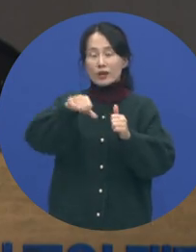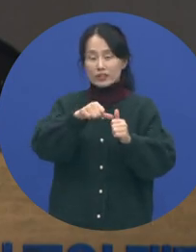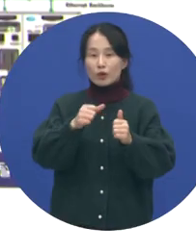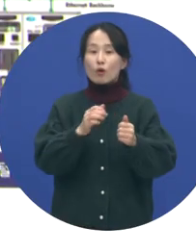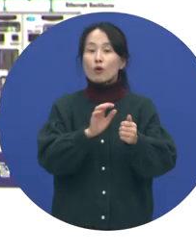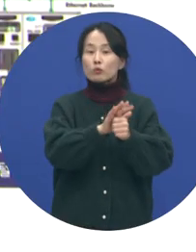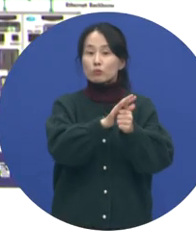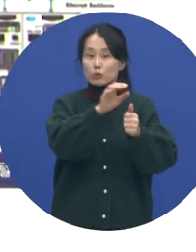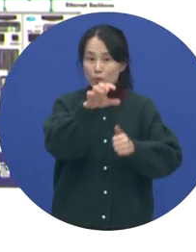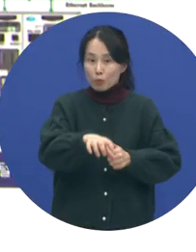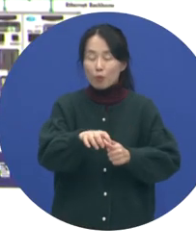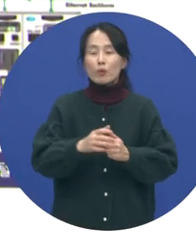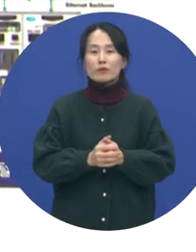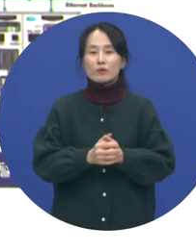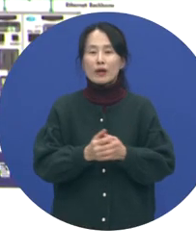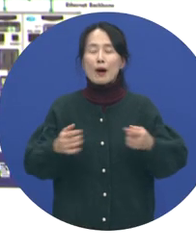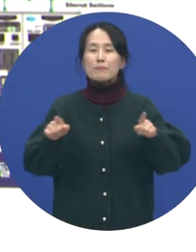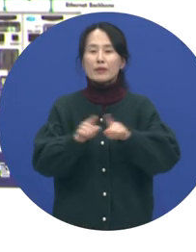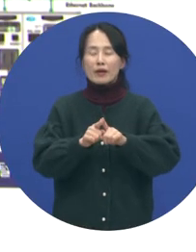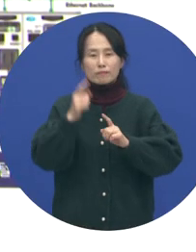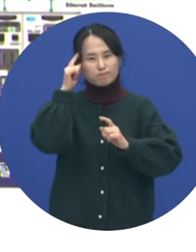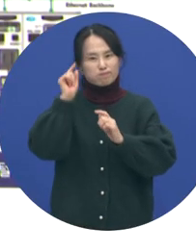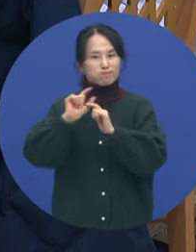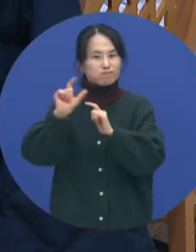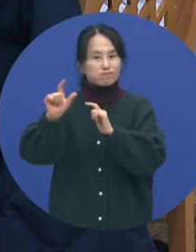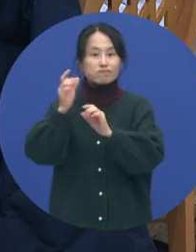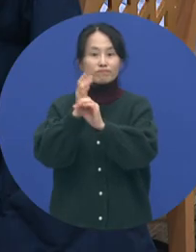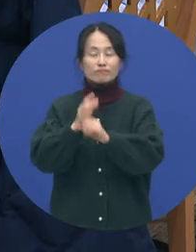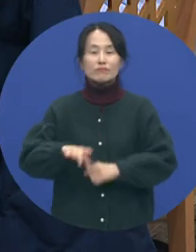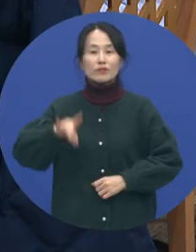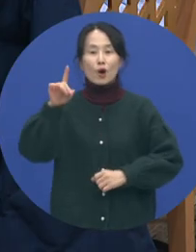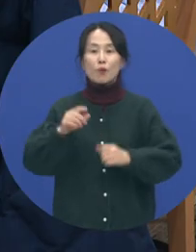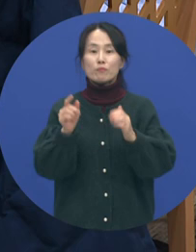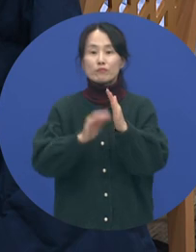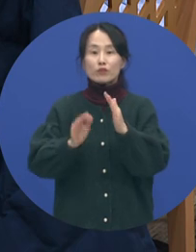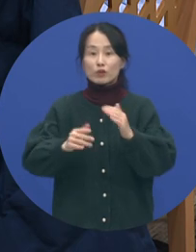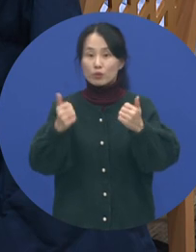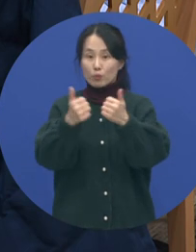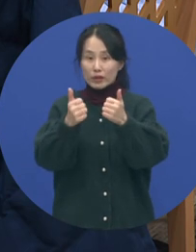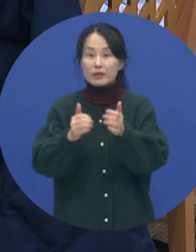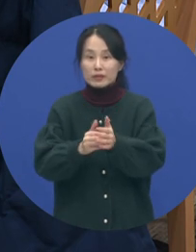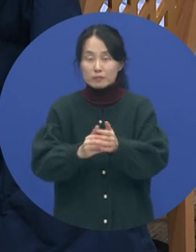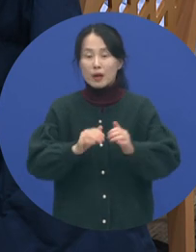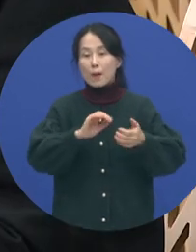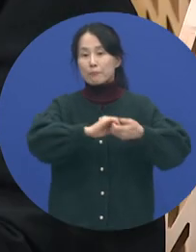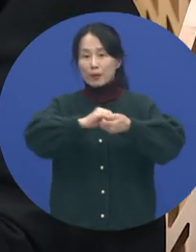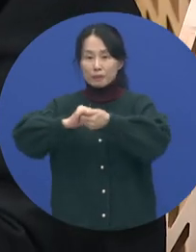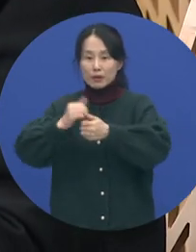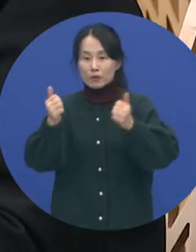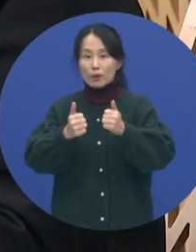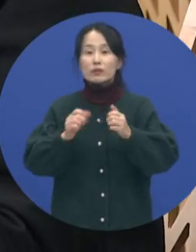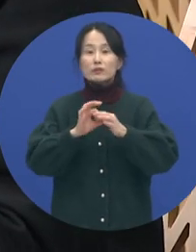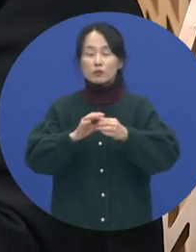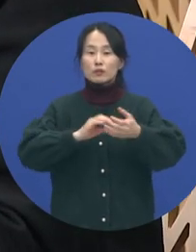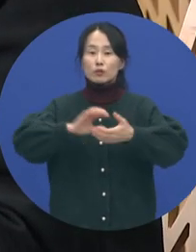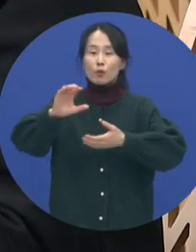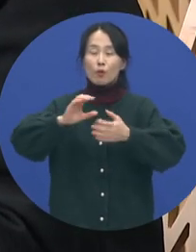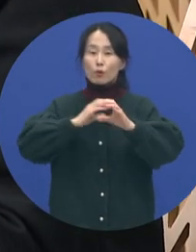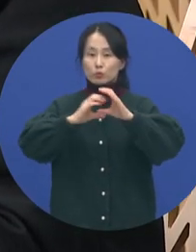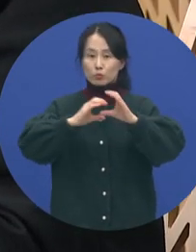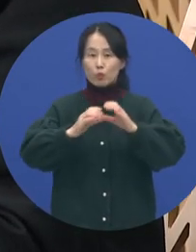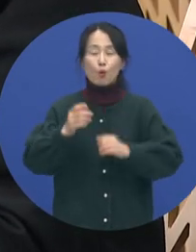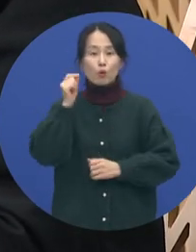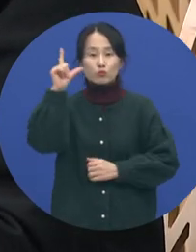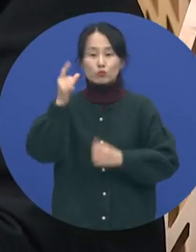등이 머리를 맞댔습니다. 올해 첫 정기회의를 열었는데 앞으로 분기별 회의를 통해 소통을 강화, 우수 사례를